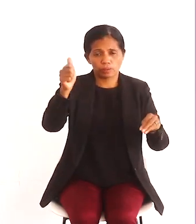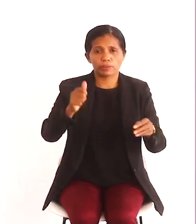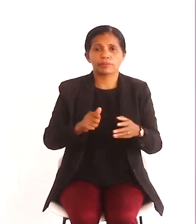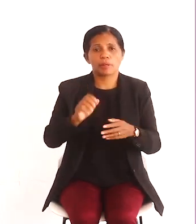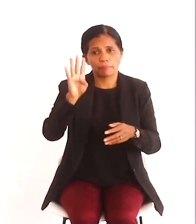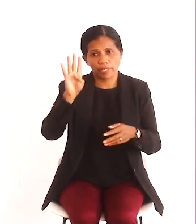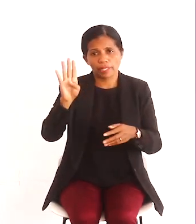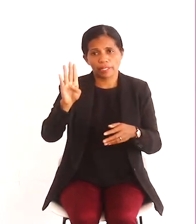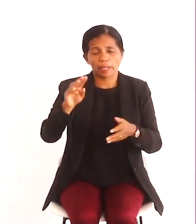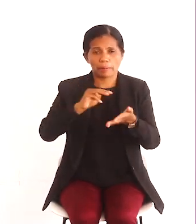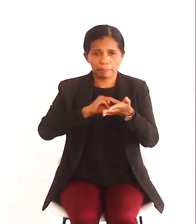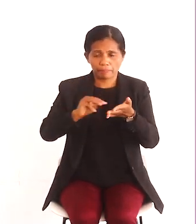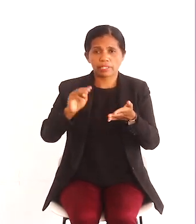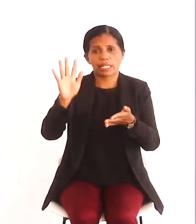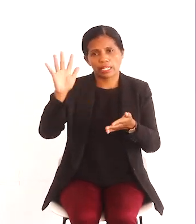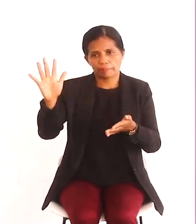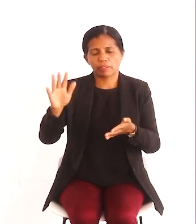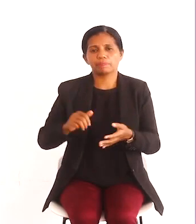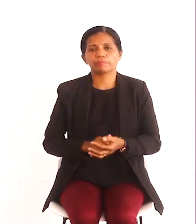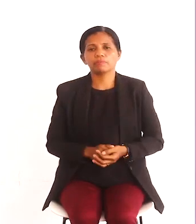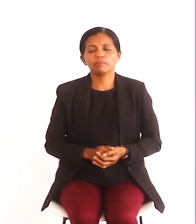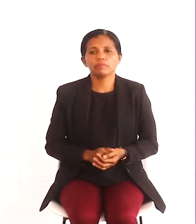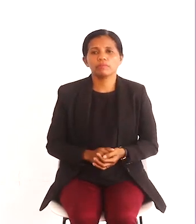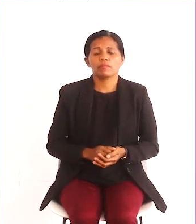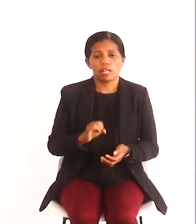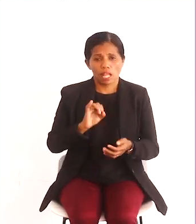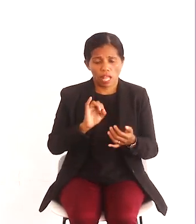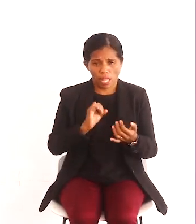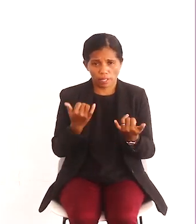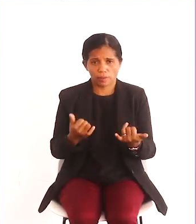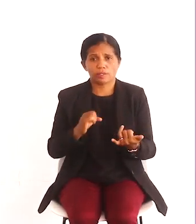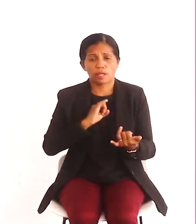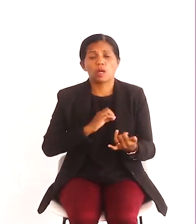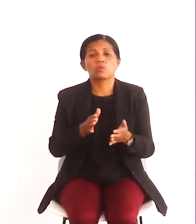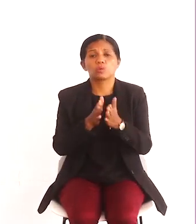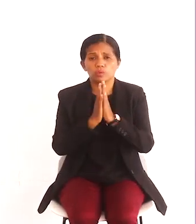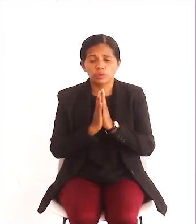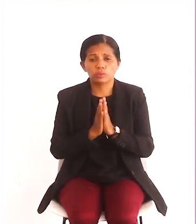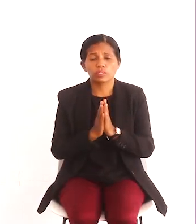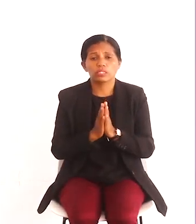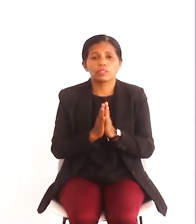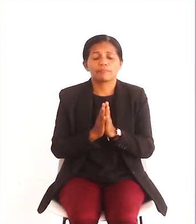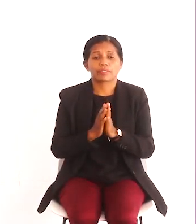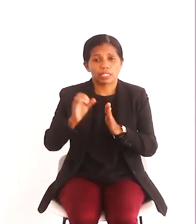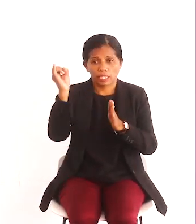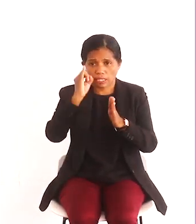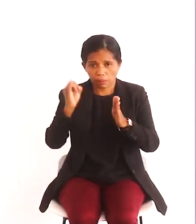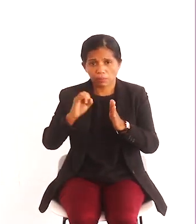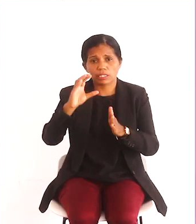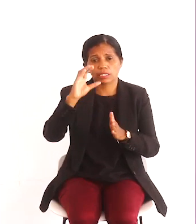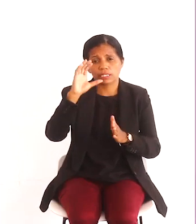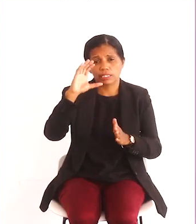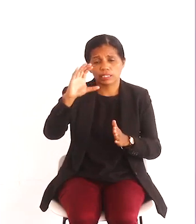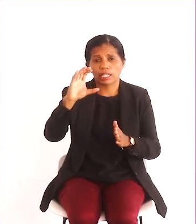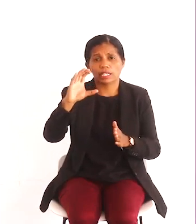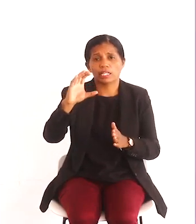Los, centimetro lima. Agora hau husutan. Iha figura C, ikan do kliu ka besik